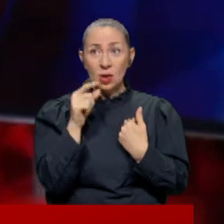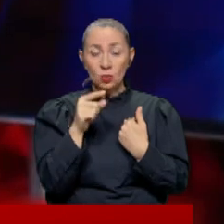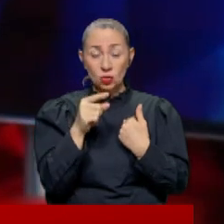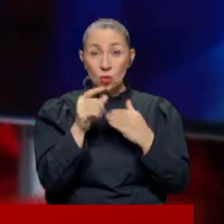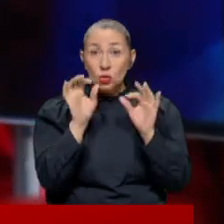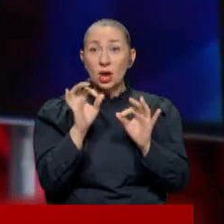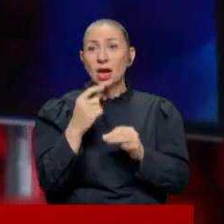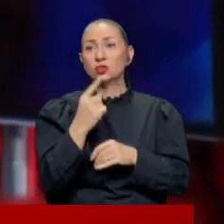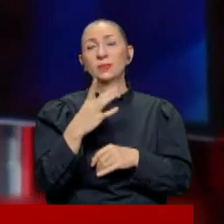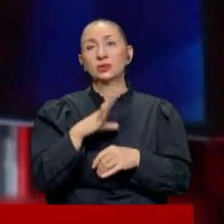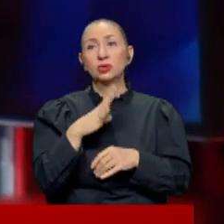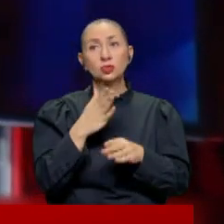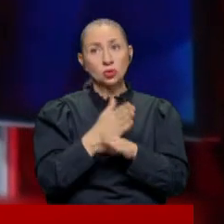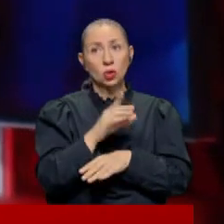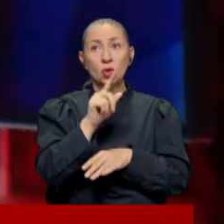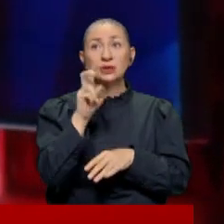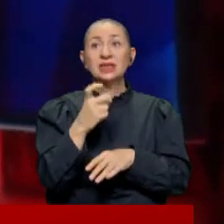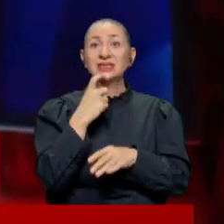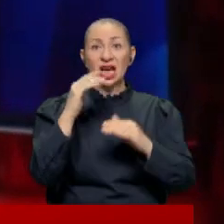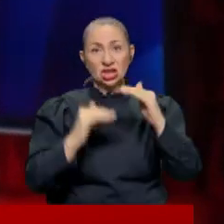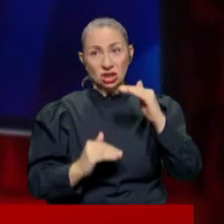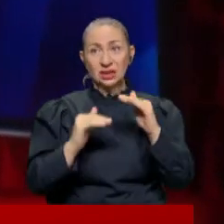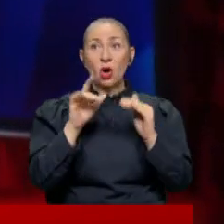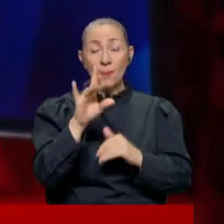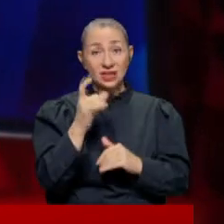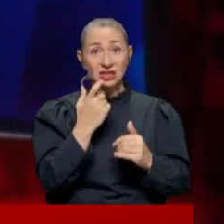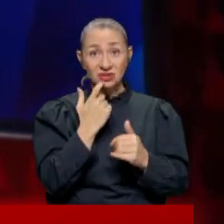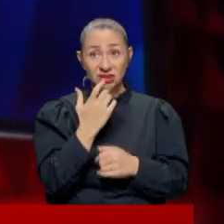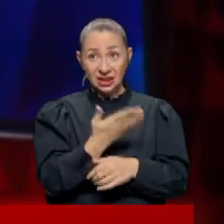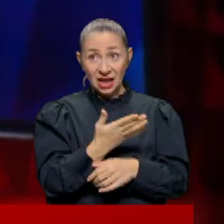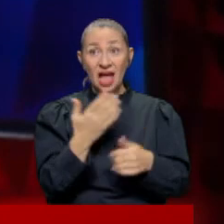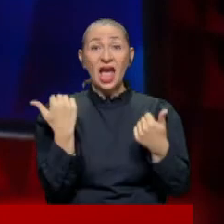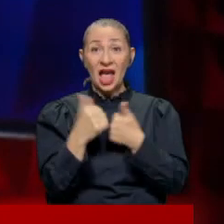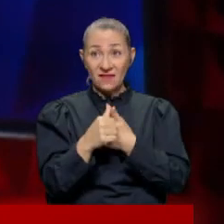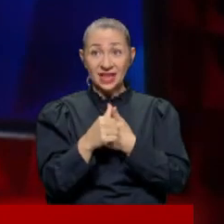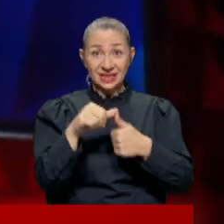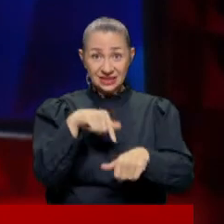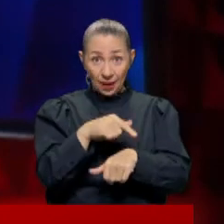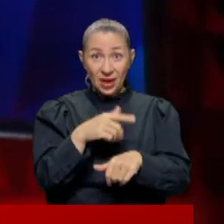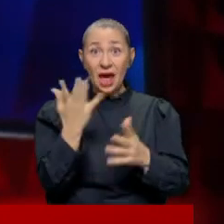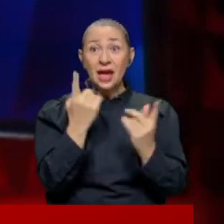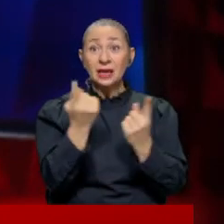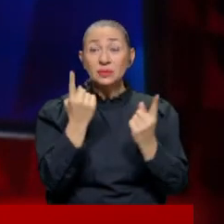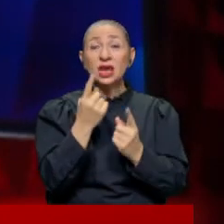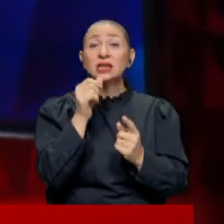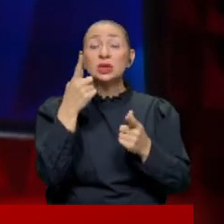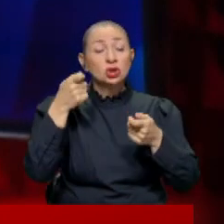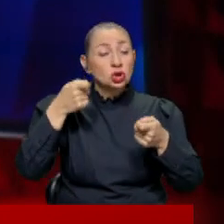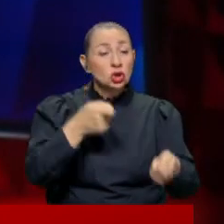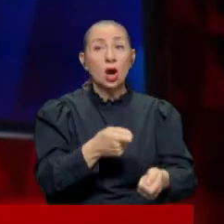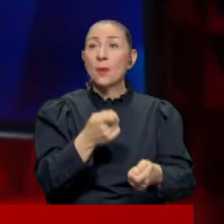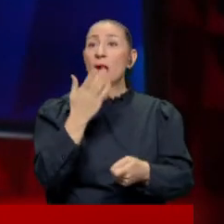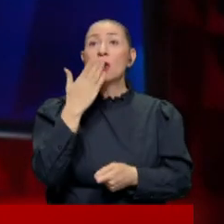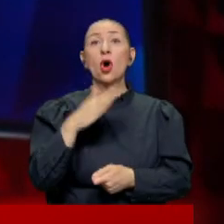altını çizerek söylemek istiyorum. Doğrudur. 18 yaşından alttaydı, 15 yaşındaydı. Evlendiği esnada herhangi bir şekilde hiçbir zorlamaya